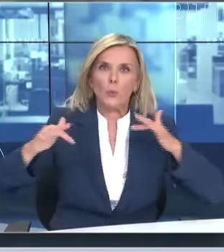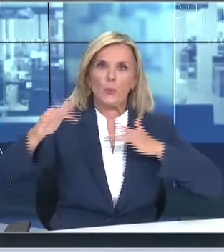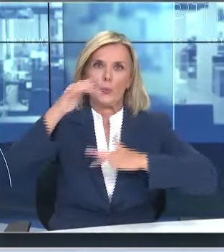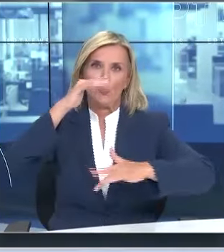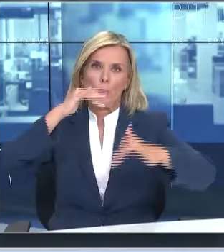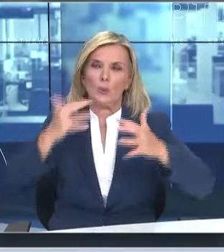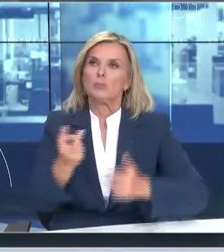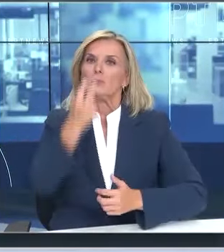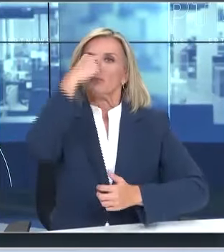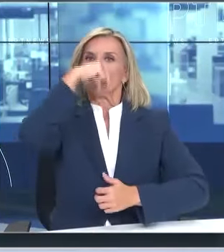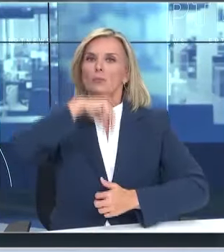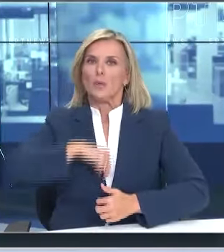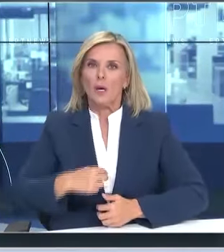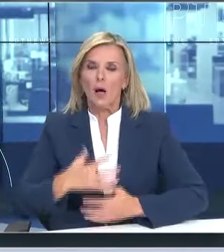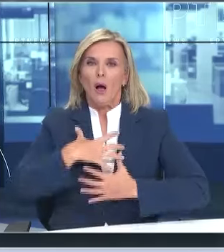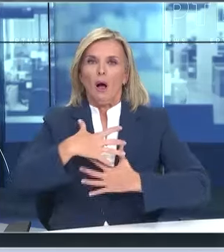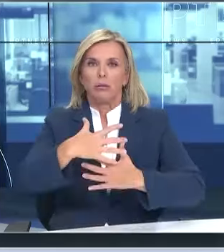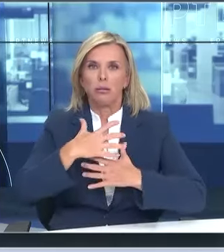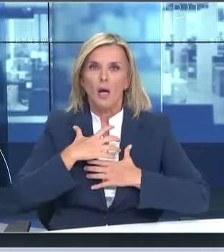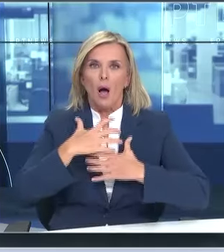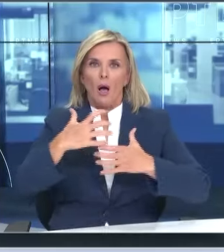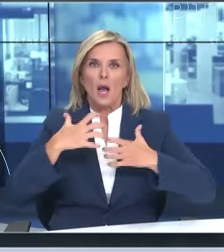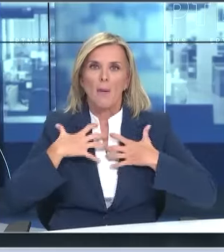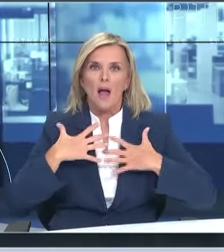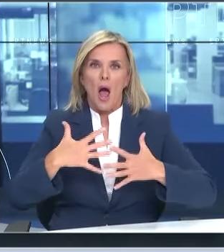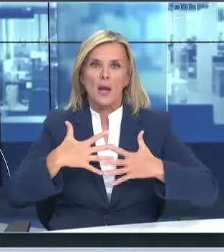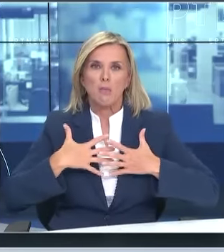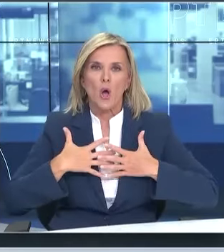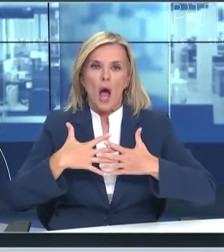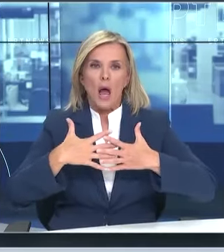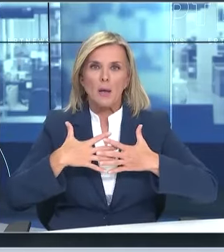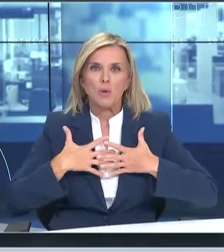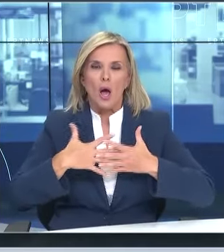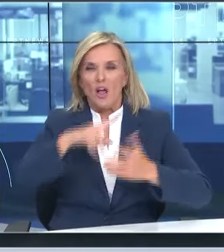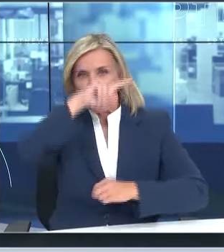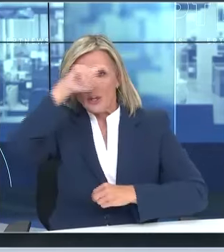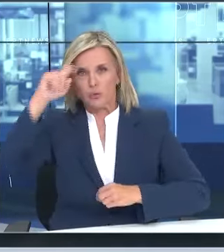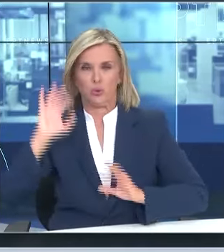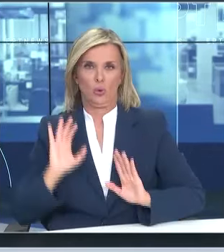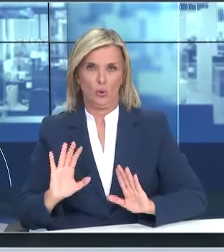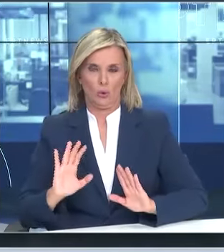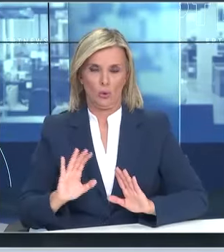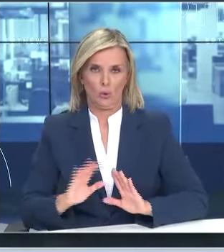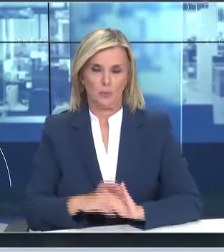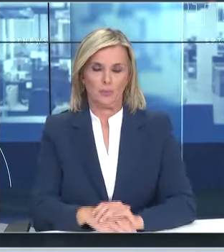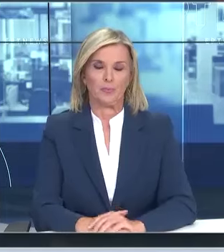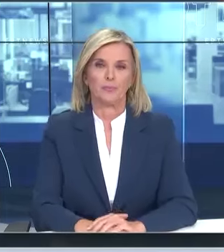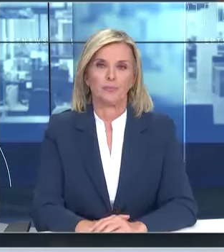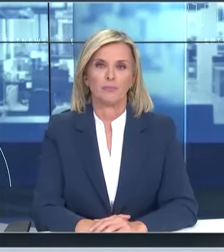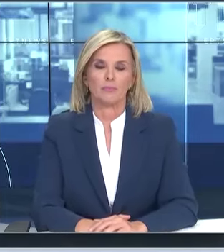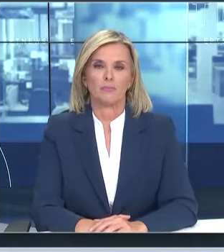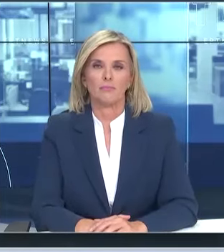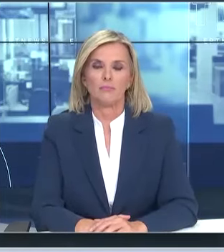νέες πηγές σωματιδίων στην ατμόσφαιρα, με αποτέλεσμα να έχουμε ακόμα μεγαλύτερη επιβάρυνση στις επόμενες μέρες. Κύριε καθηγητά, αν